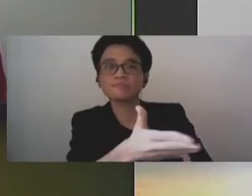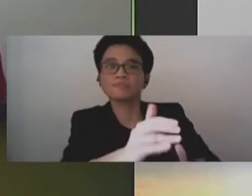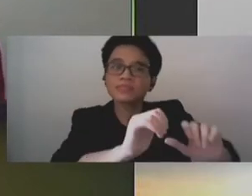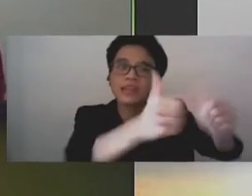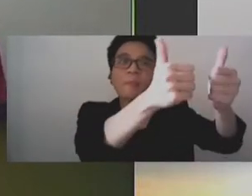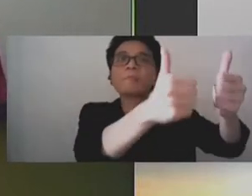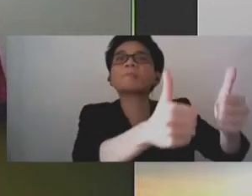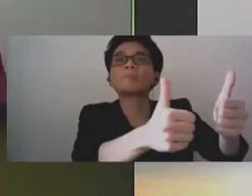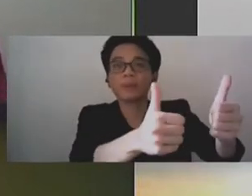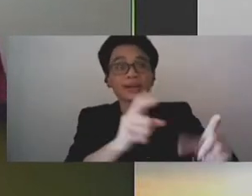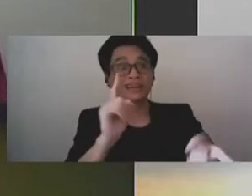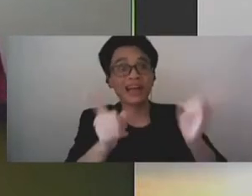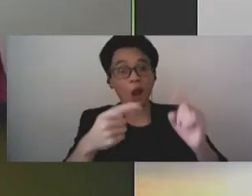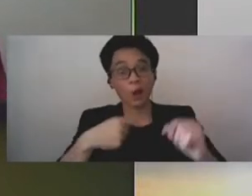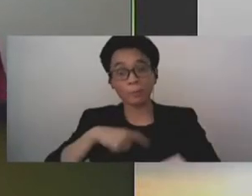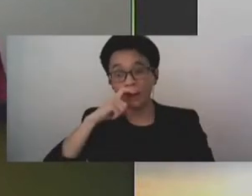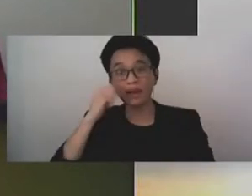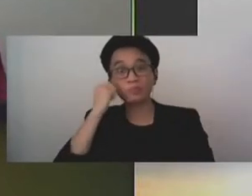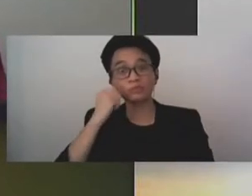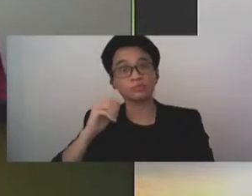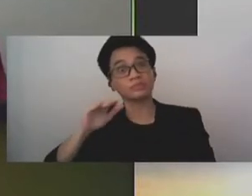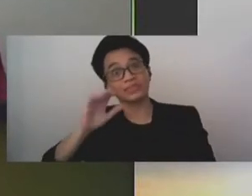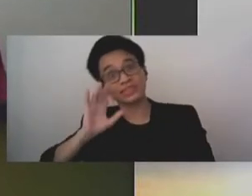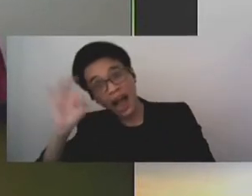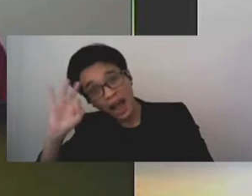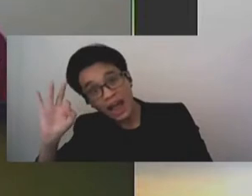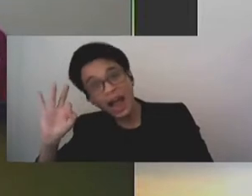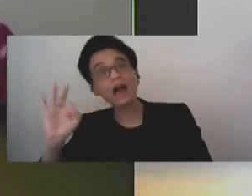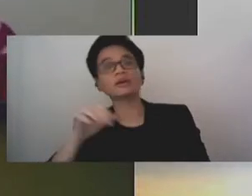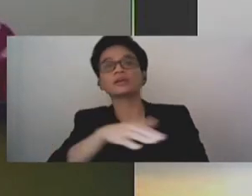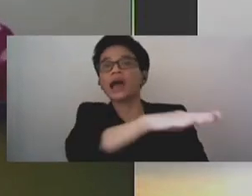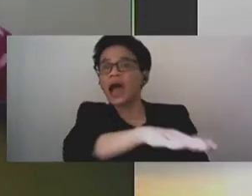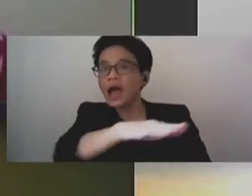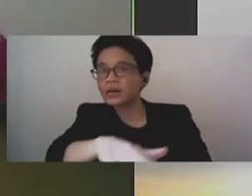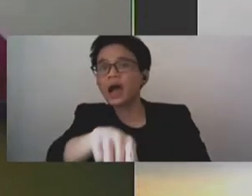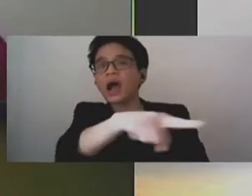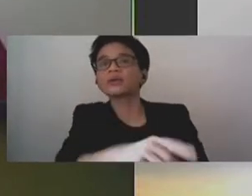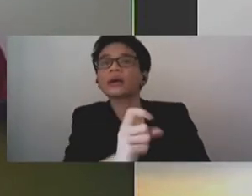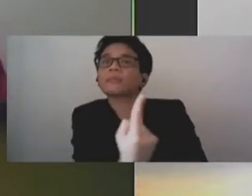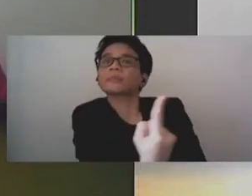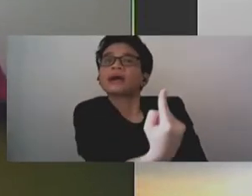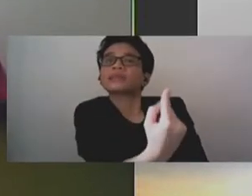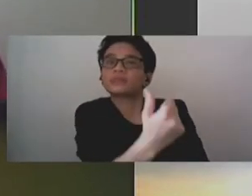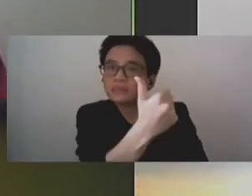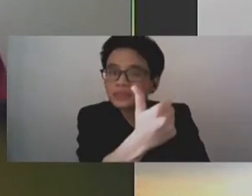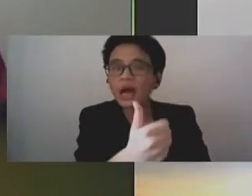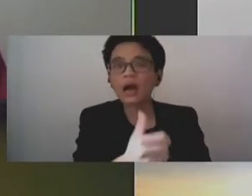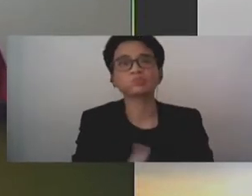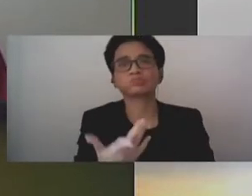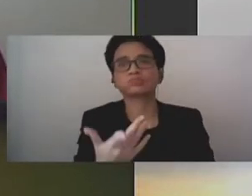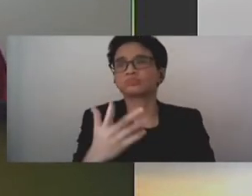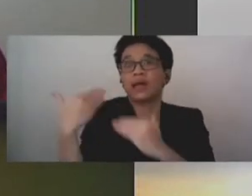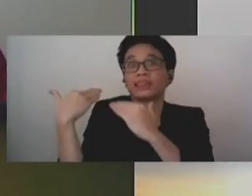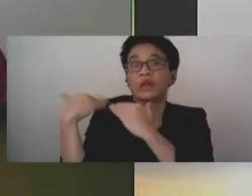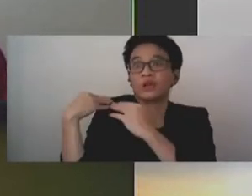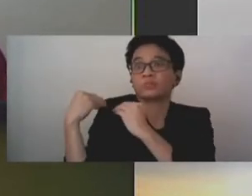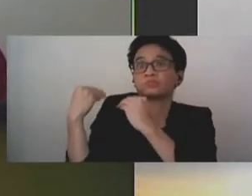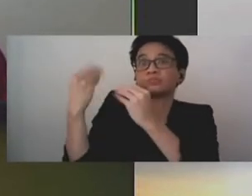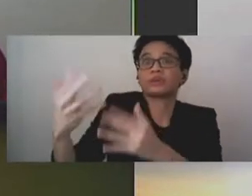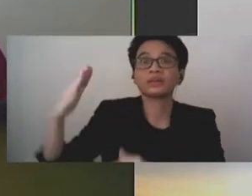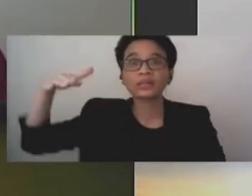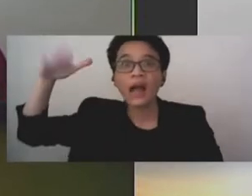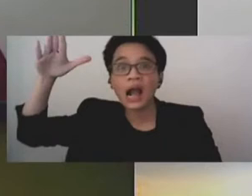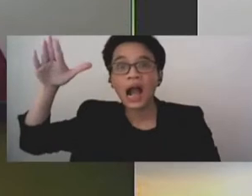ada, yeah, gitu. Dan bukan kewajiban kakaknya, adiknya, atau saudaranya gitu untuk mengurus